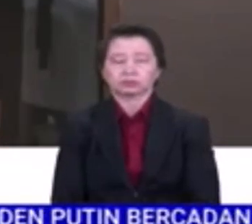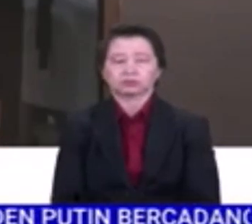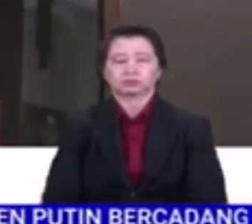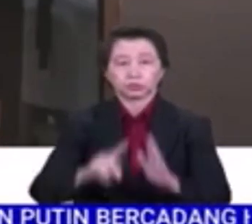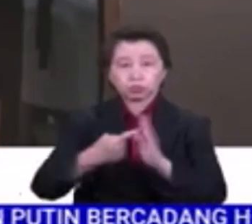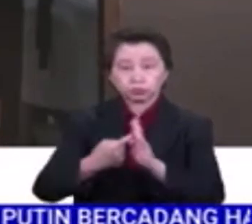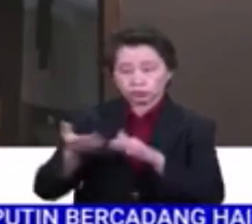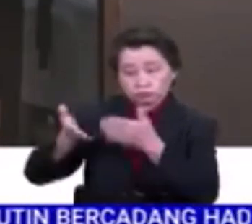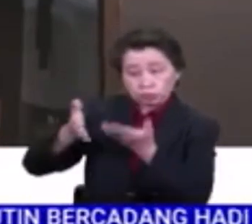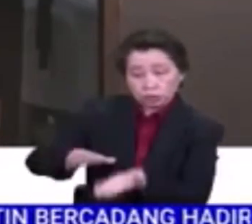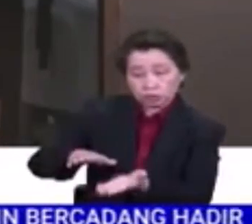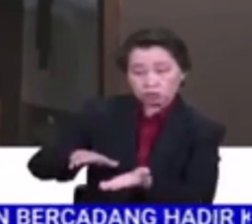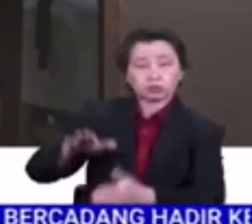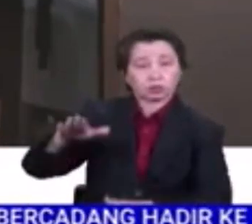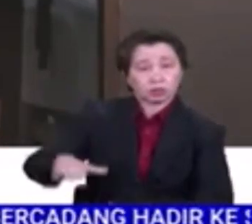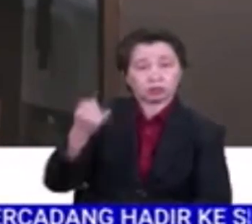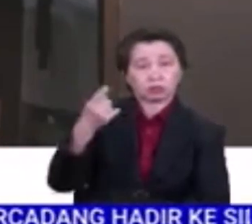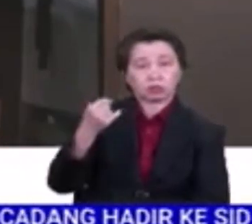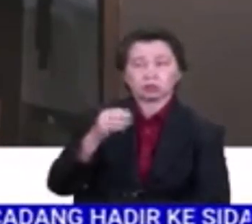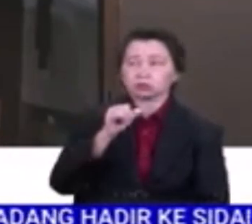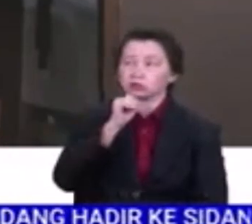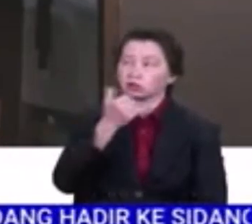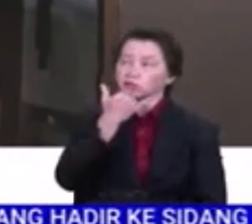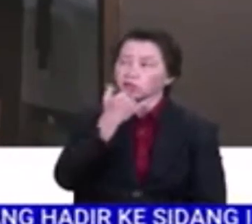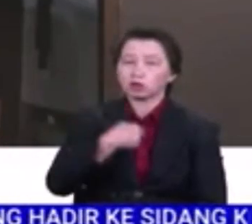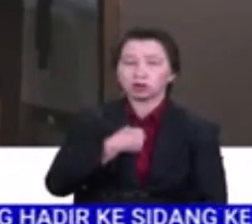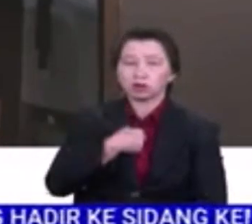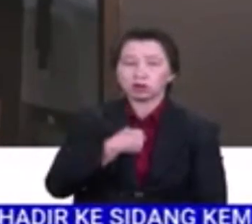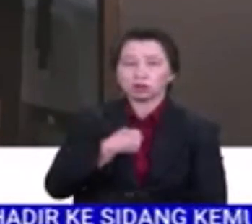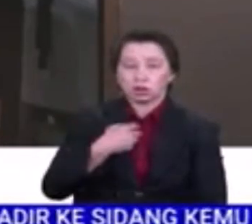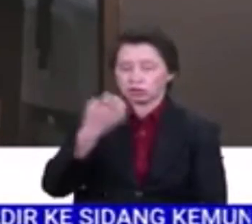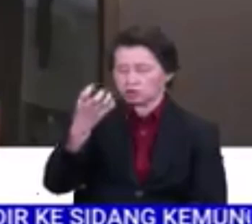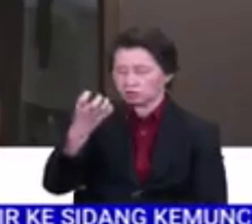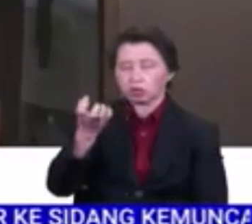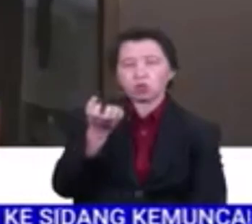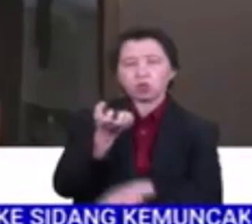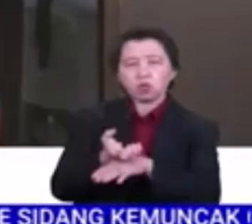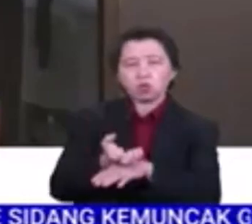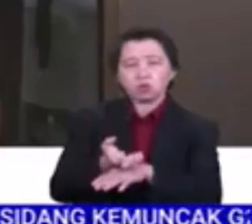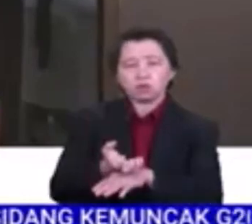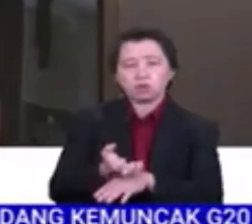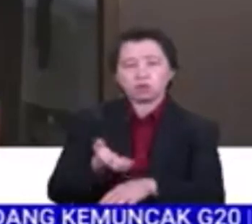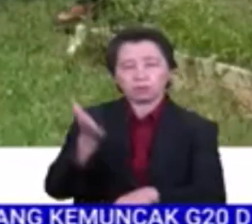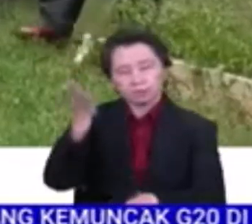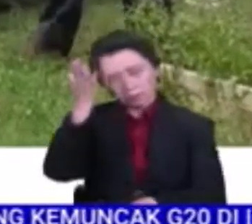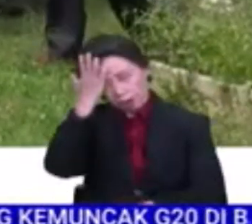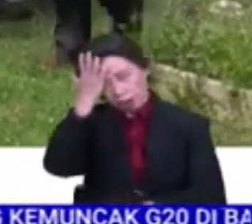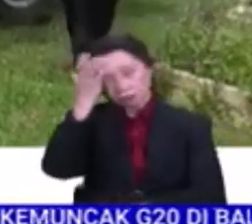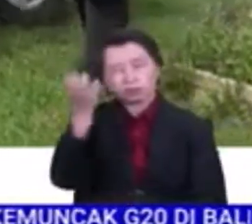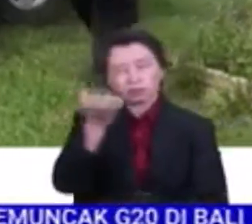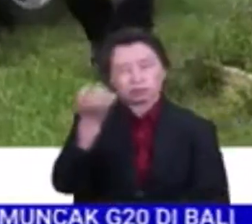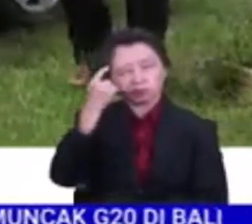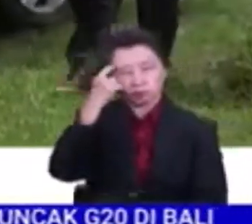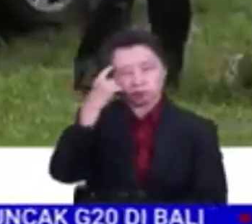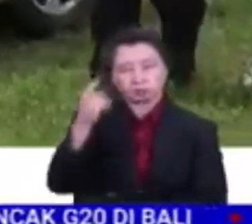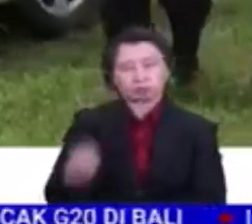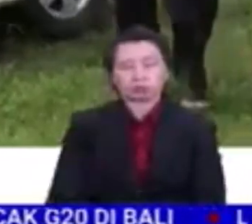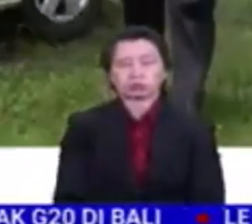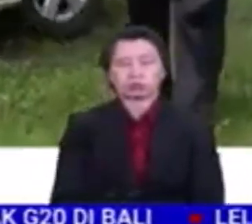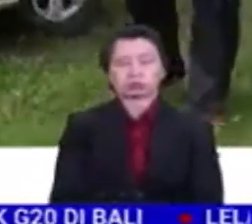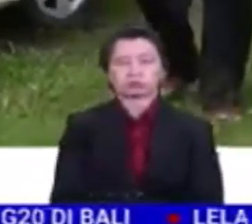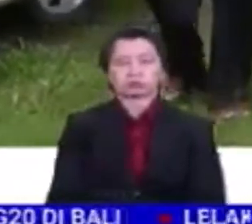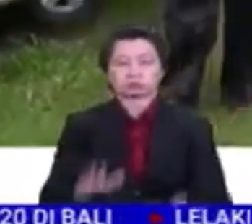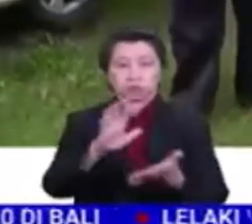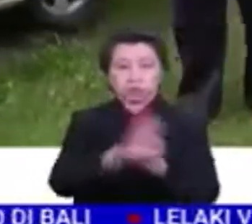Punca kematian adalah dia, kalau tak silap saya, dia blunt objek lah katakan, macam terentak lah. Sementara